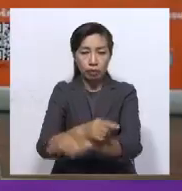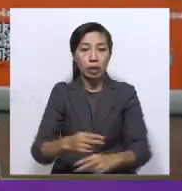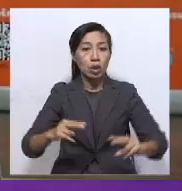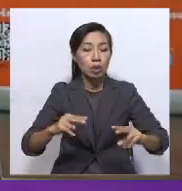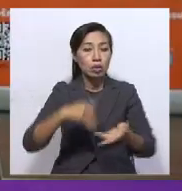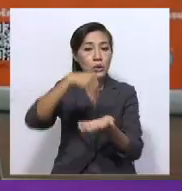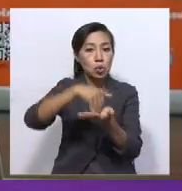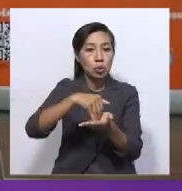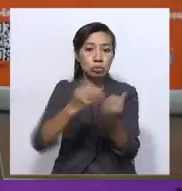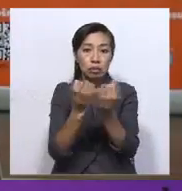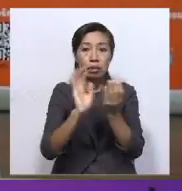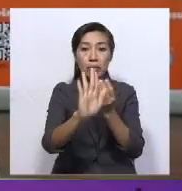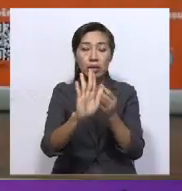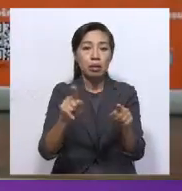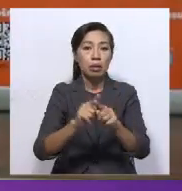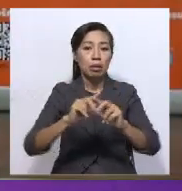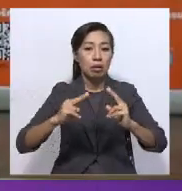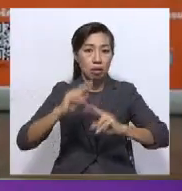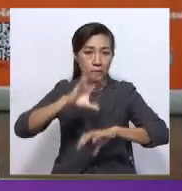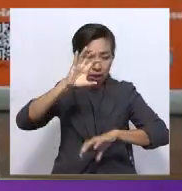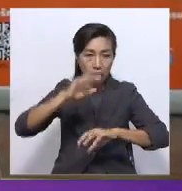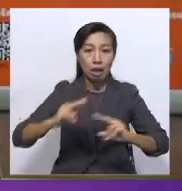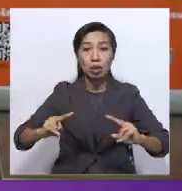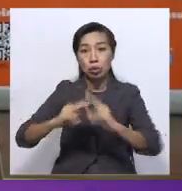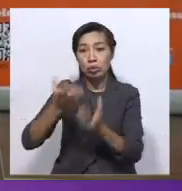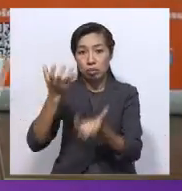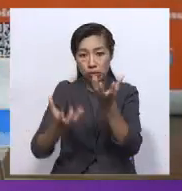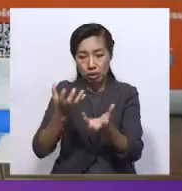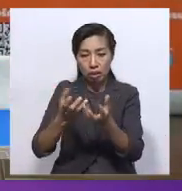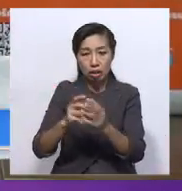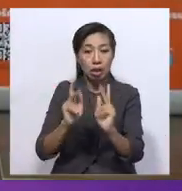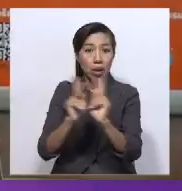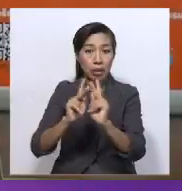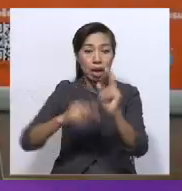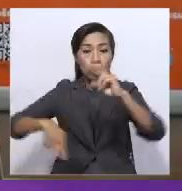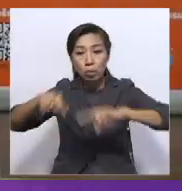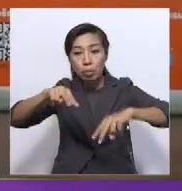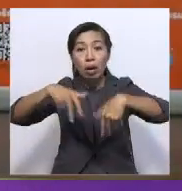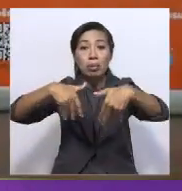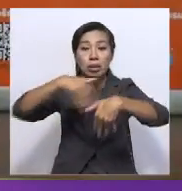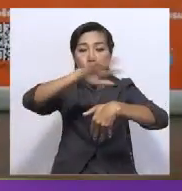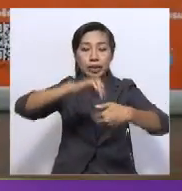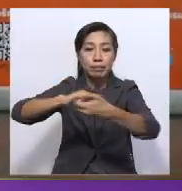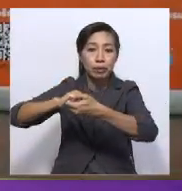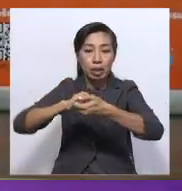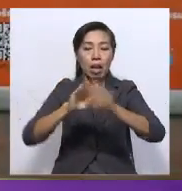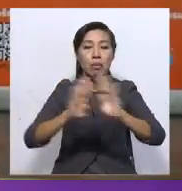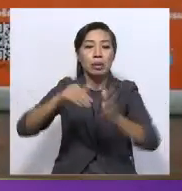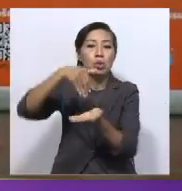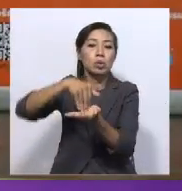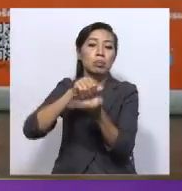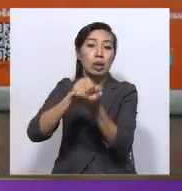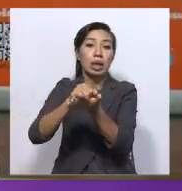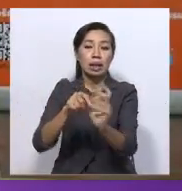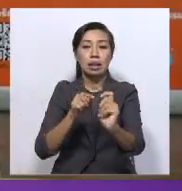รวงมหาดไทยนะครับแล้วก็หน่วยงานในสังกัดกระทรวงยุติธรรมสำนักงานคณะกรรมการคุ้มครองผู้บริโภคนะครับมาเปิดจุดบริการที่อ